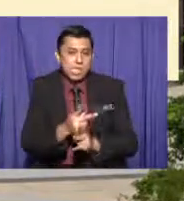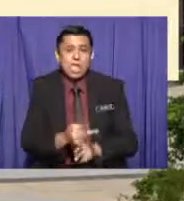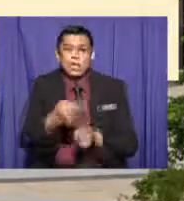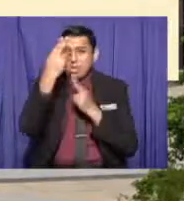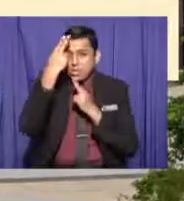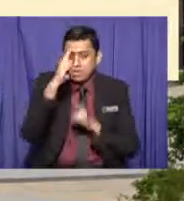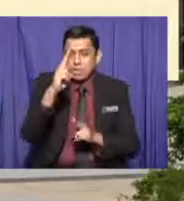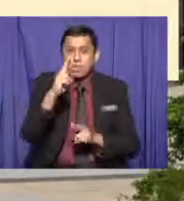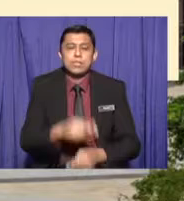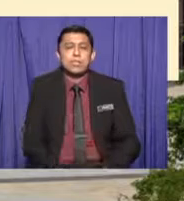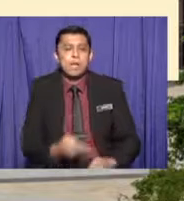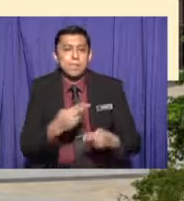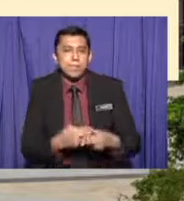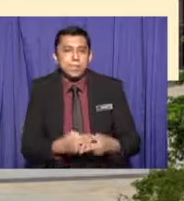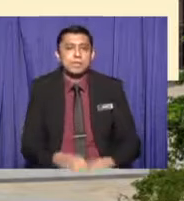kedaulatan negara.